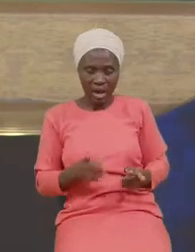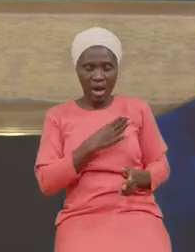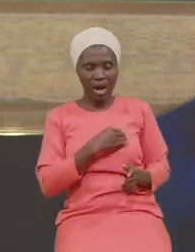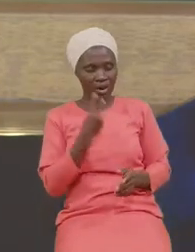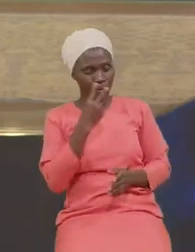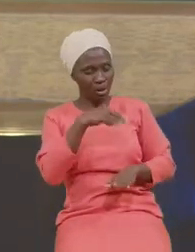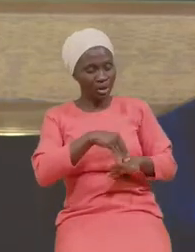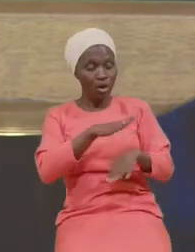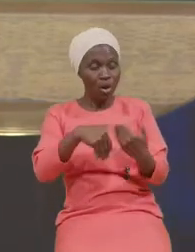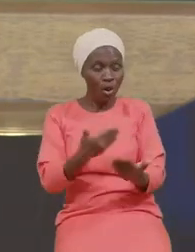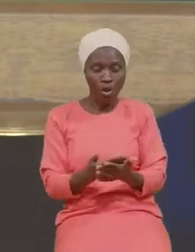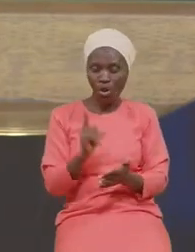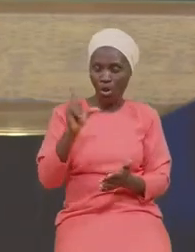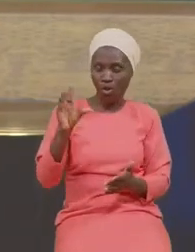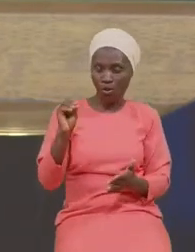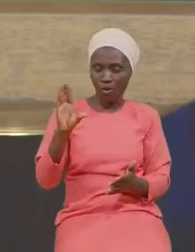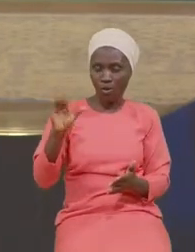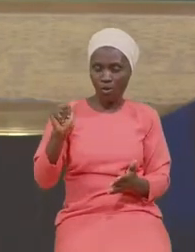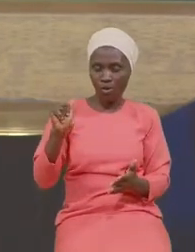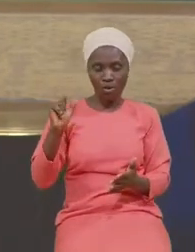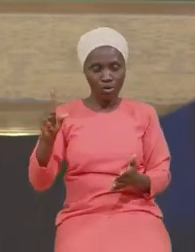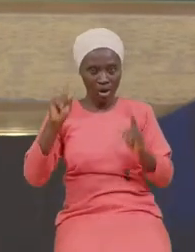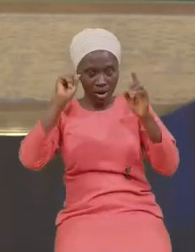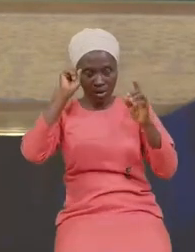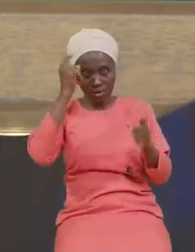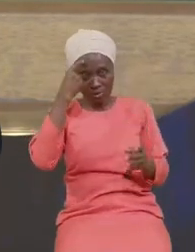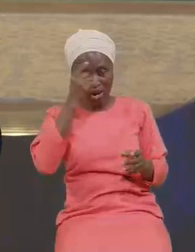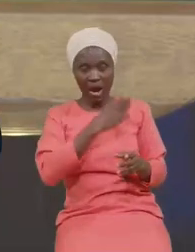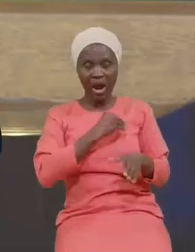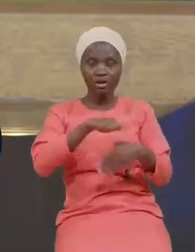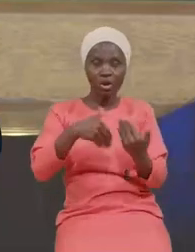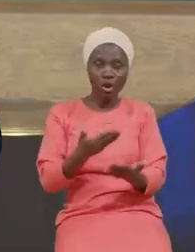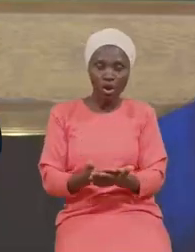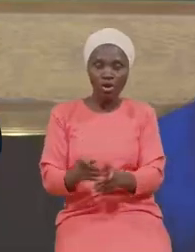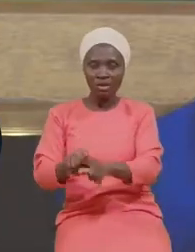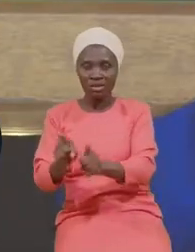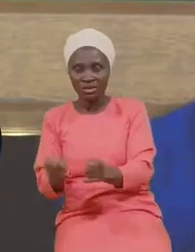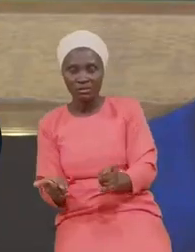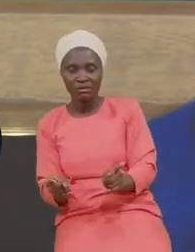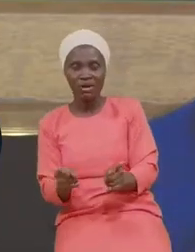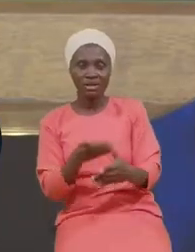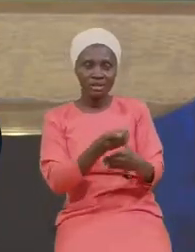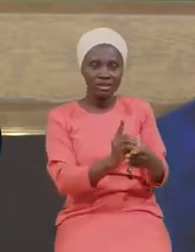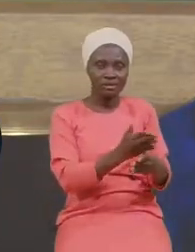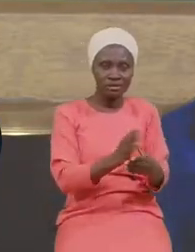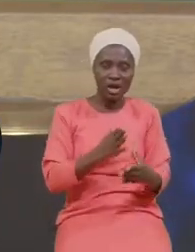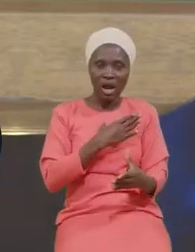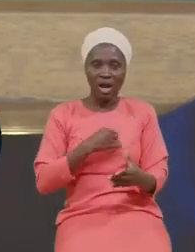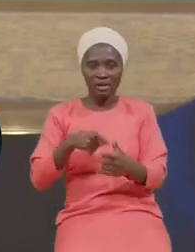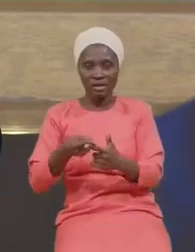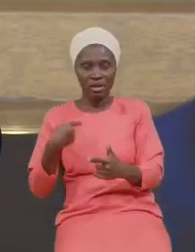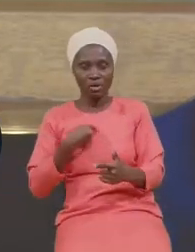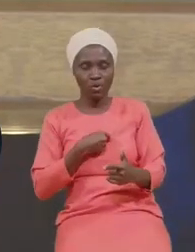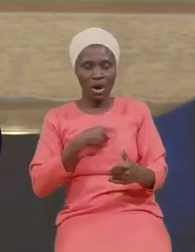le district quand on voit toutes les divisions du pays et il y a une église locale ici une église